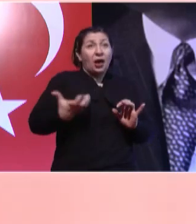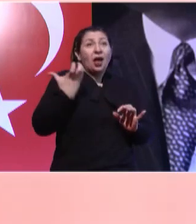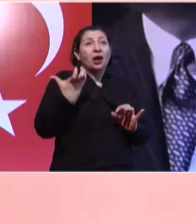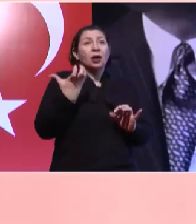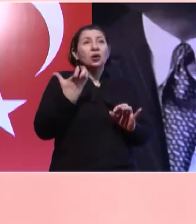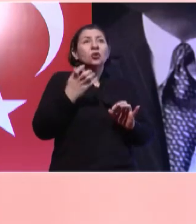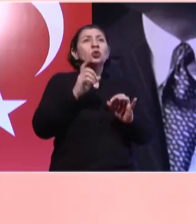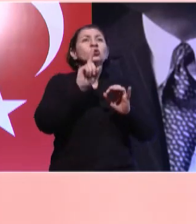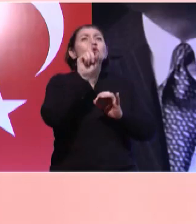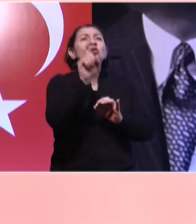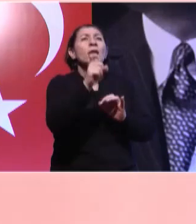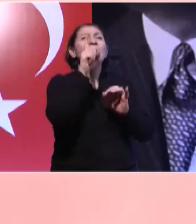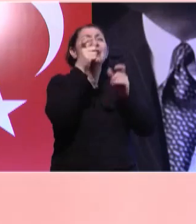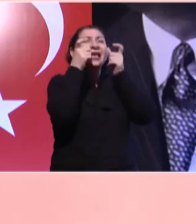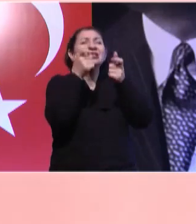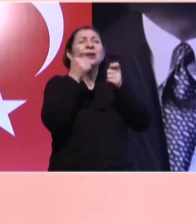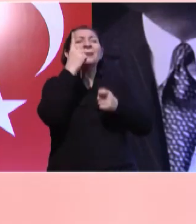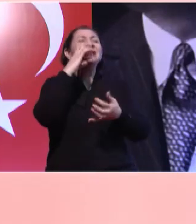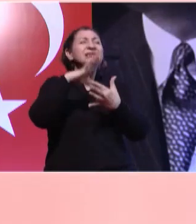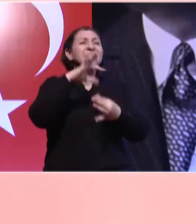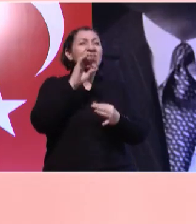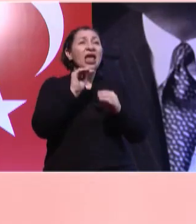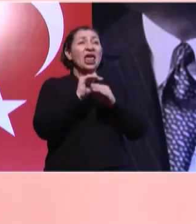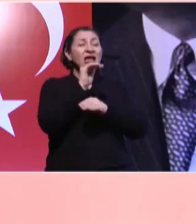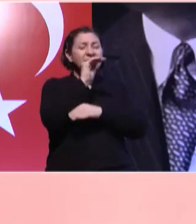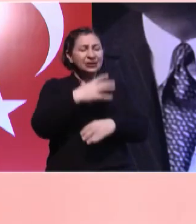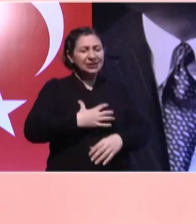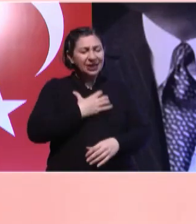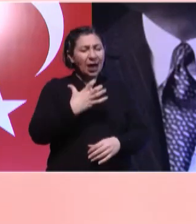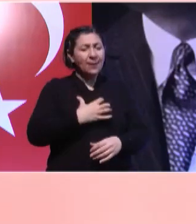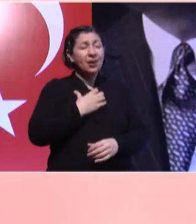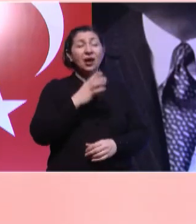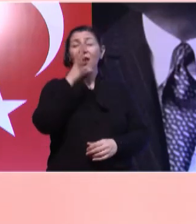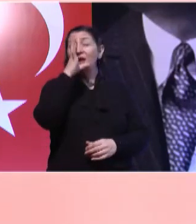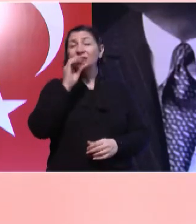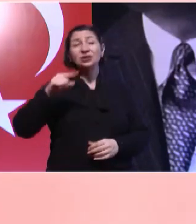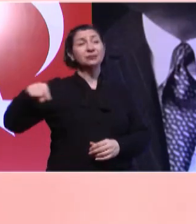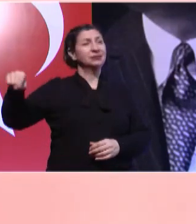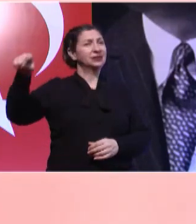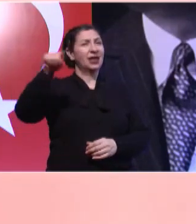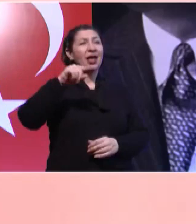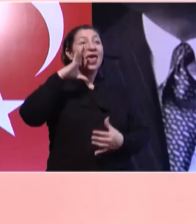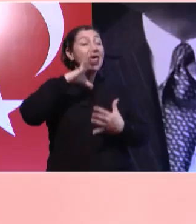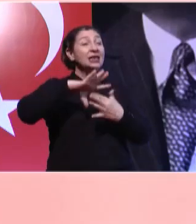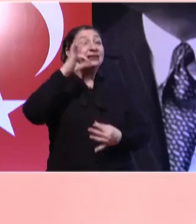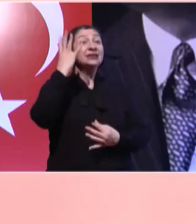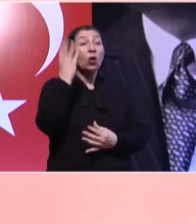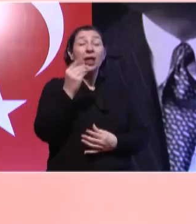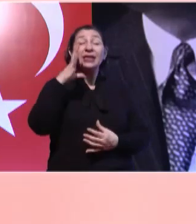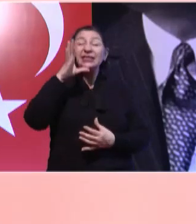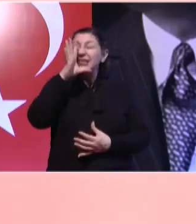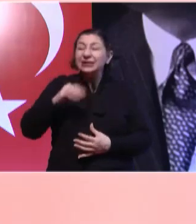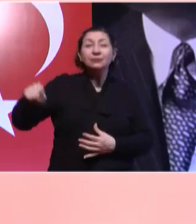soruna dikkat çekmek isteyen bir insanın yaşadığı drama hiç kimse, insan olan hiç